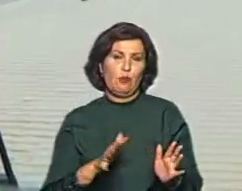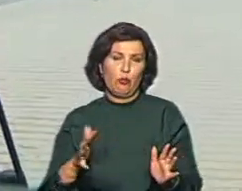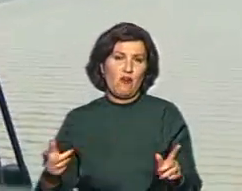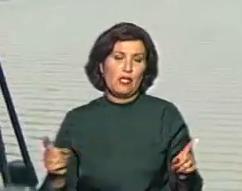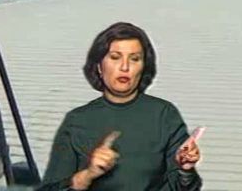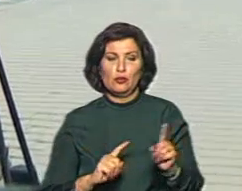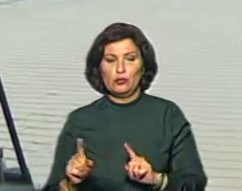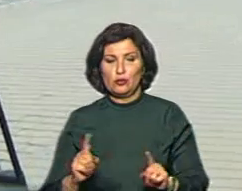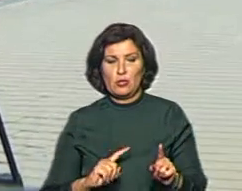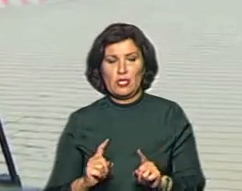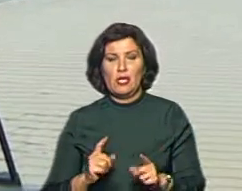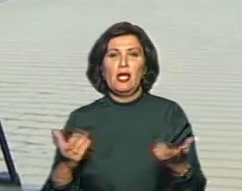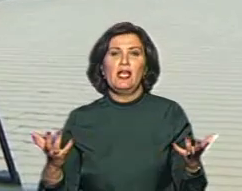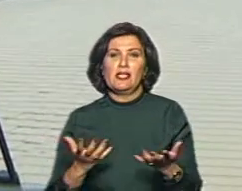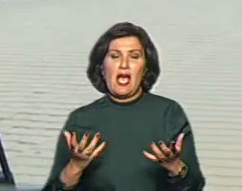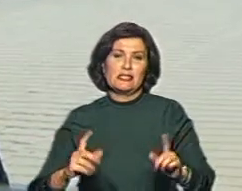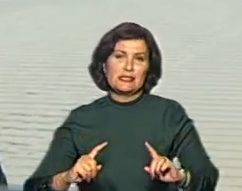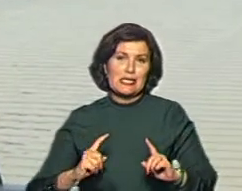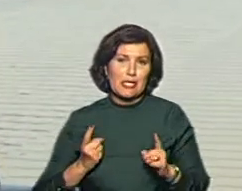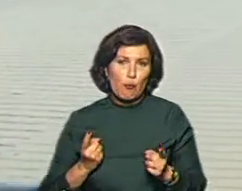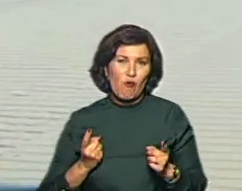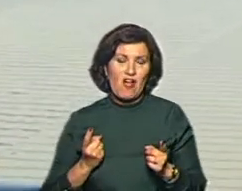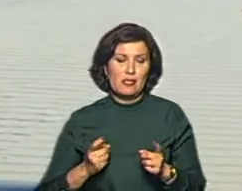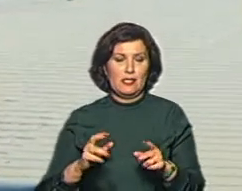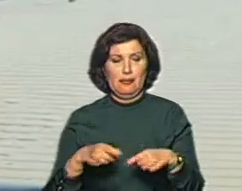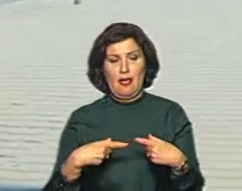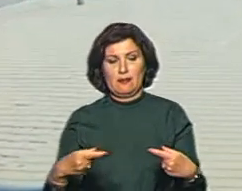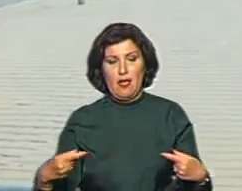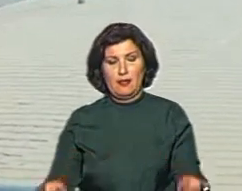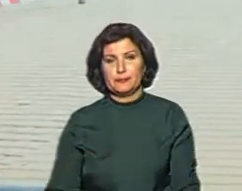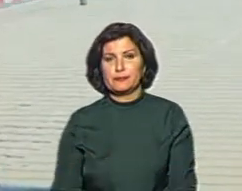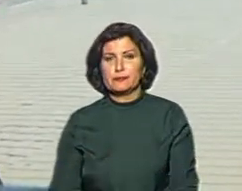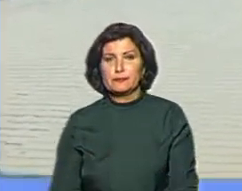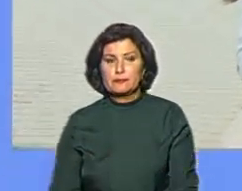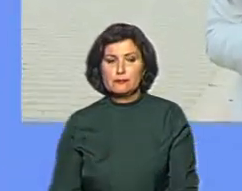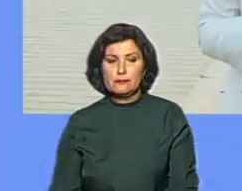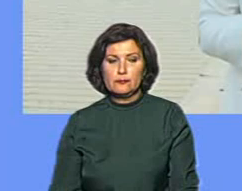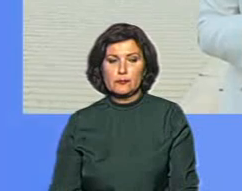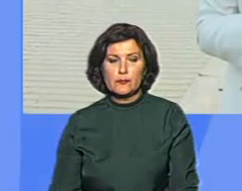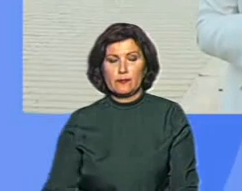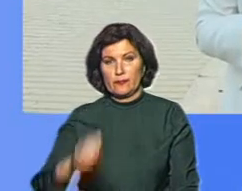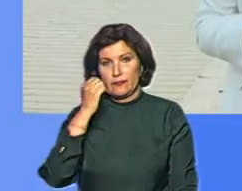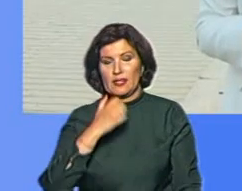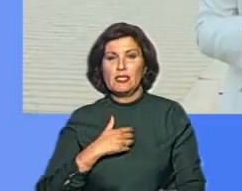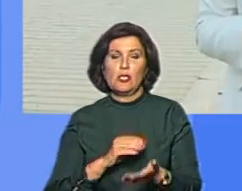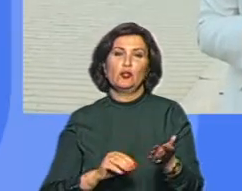що, як його затримували і так далі. Олексій.